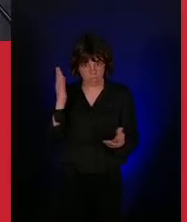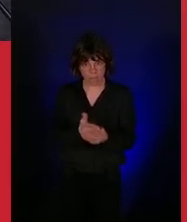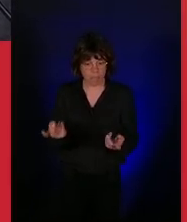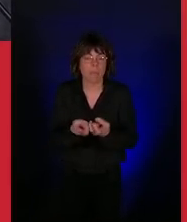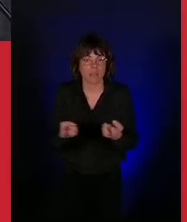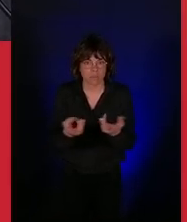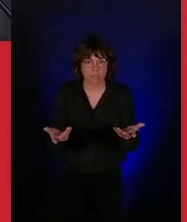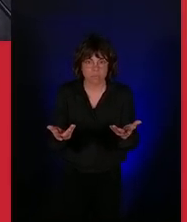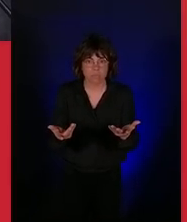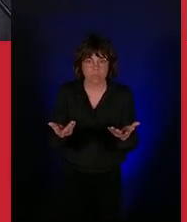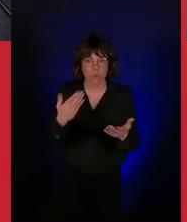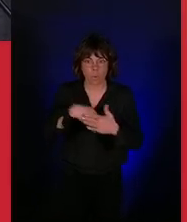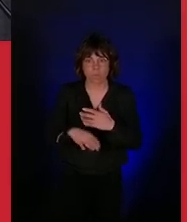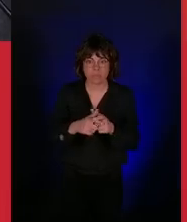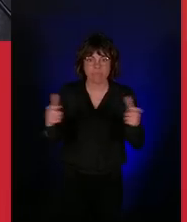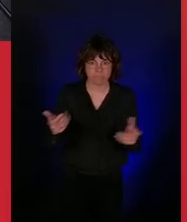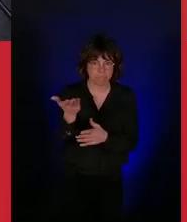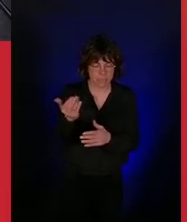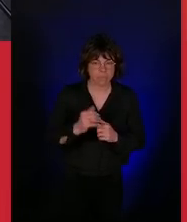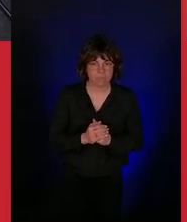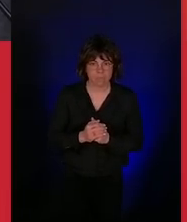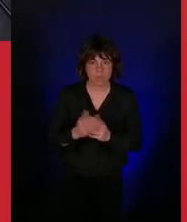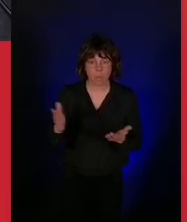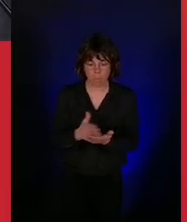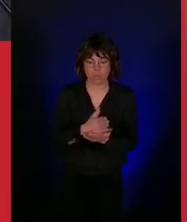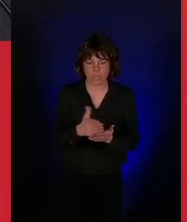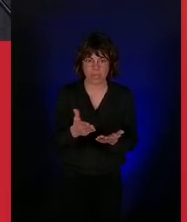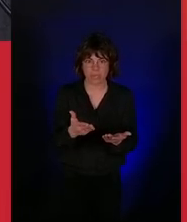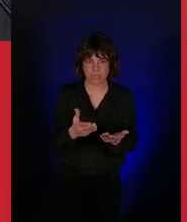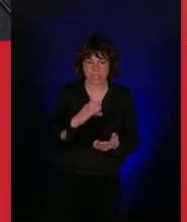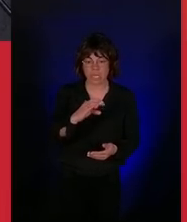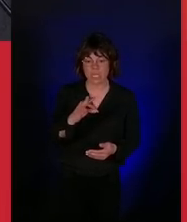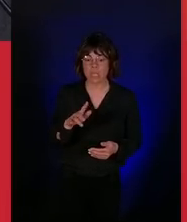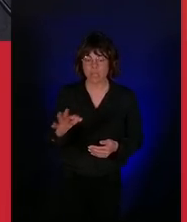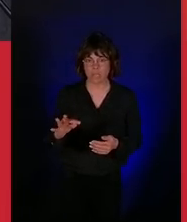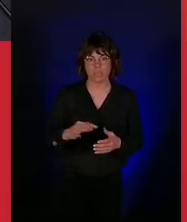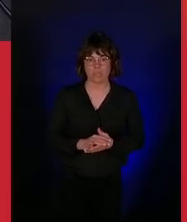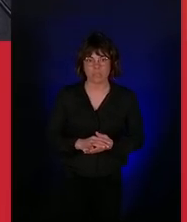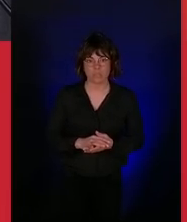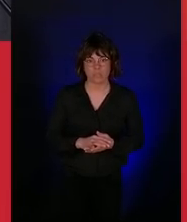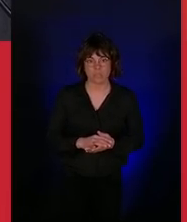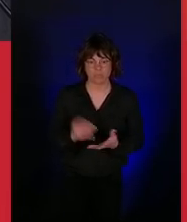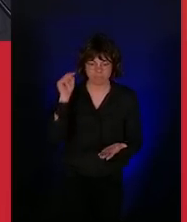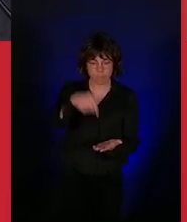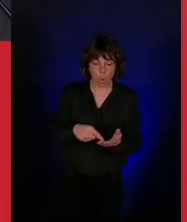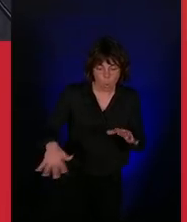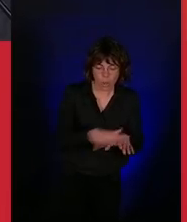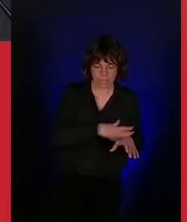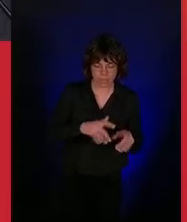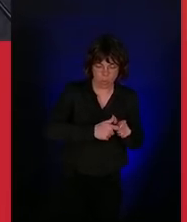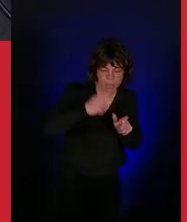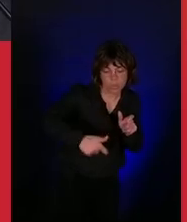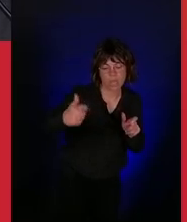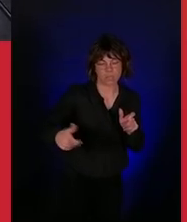l'appui, au sein d'Ankar, les projets alternatifs de la CGT. La question des relocalisations et de la